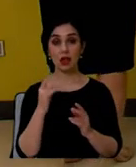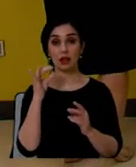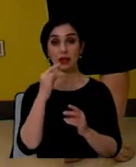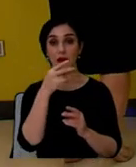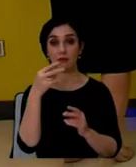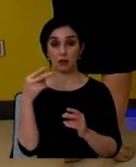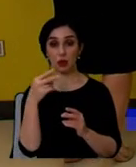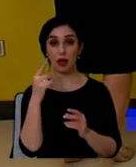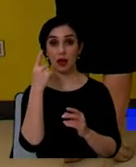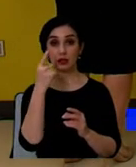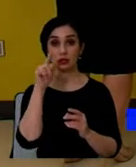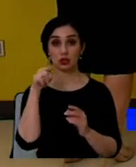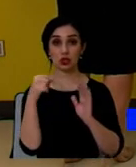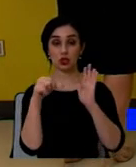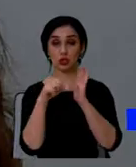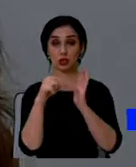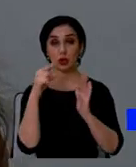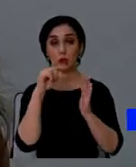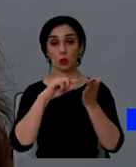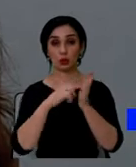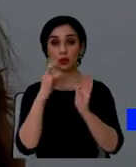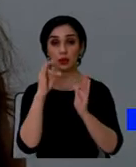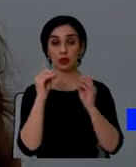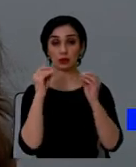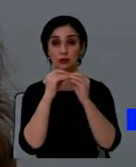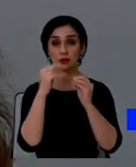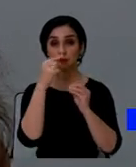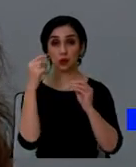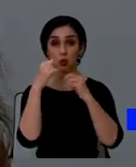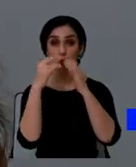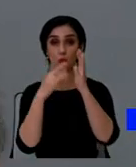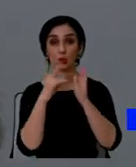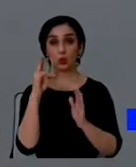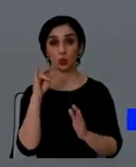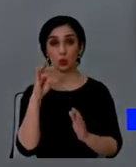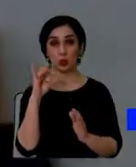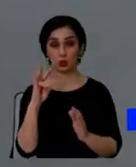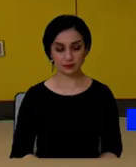равно 1,6 умножить на 10 минус 19 кулона.